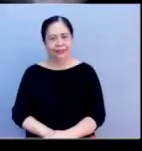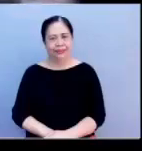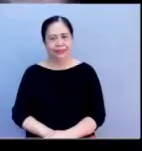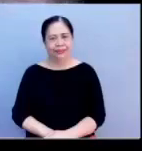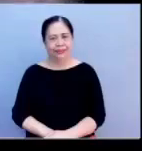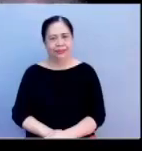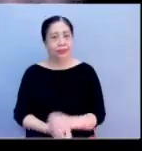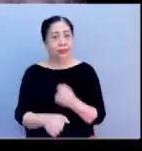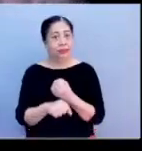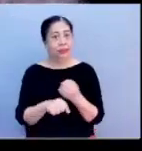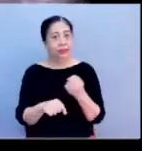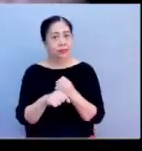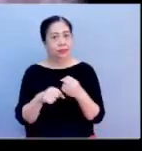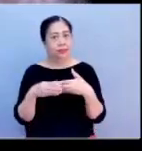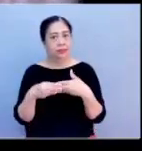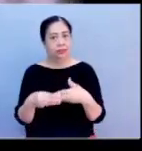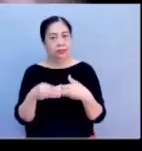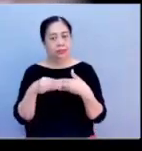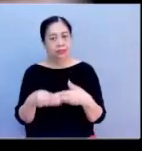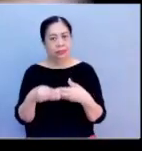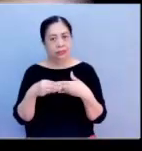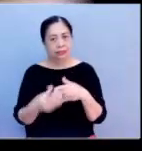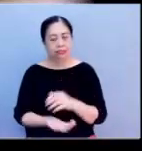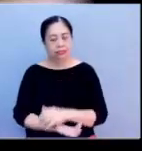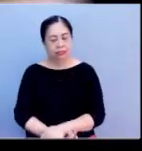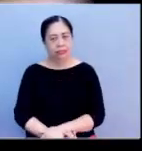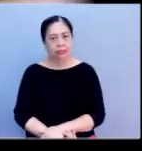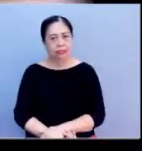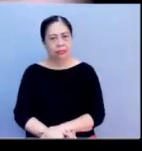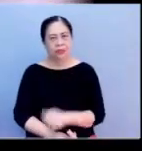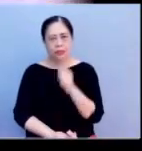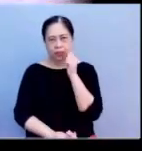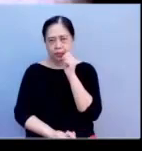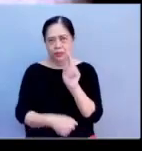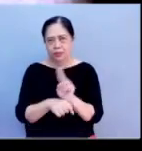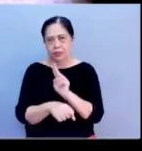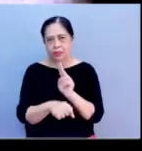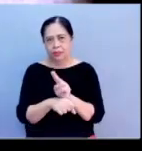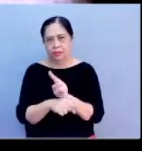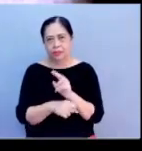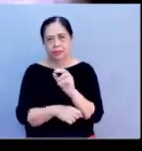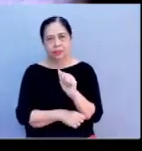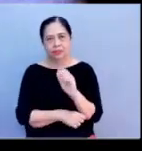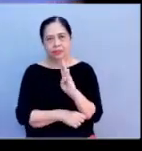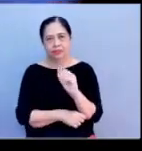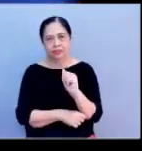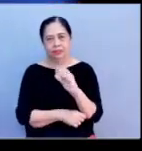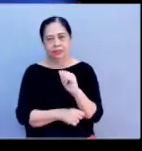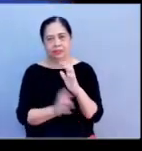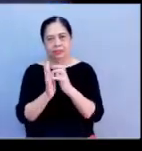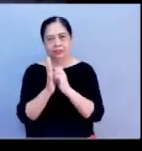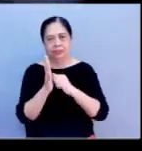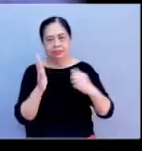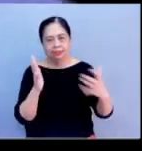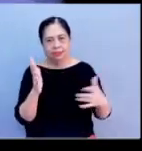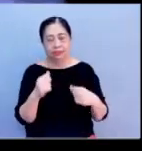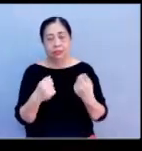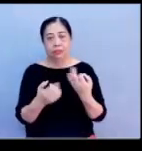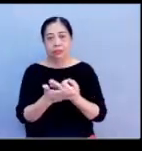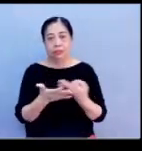Matibay at flexible. Madalas gamitin ang abakas sa mga furniture at bags. Pero dito sa